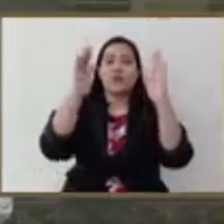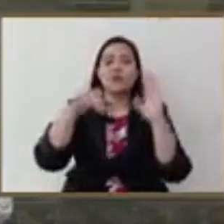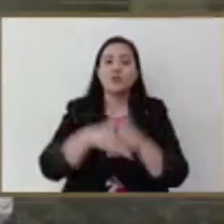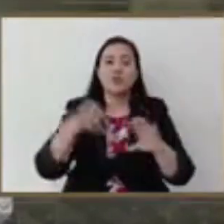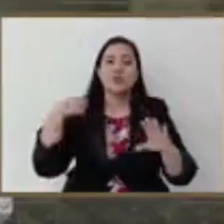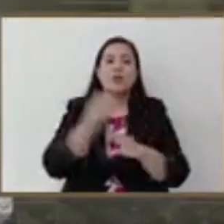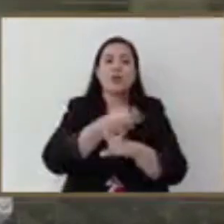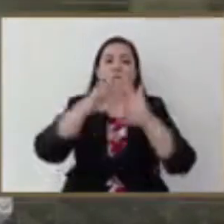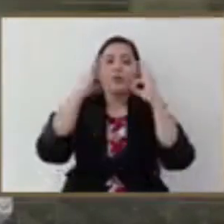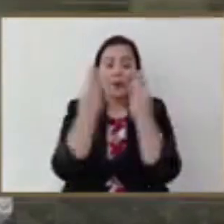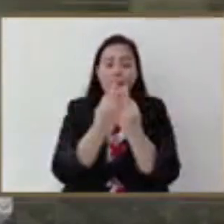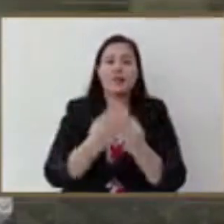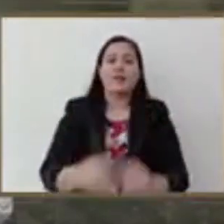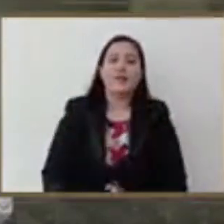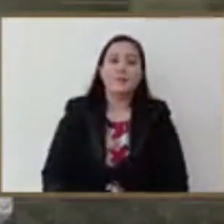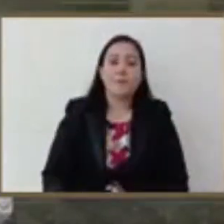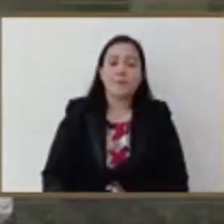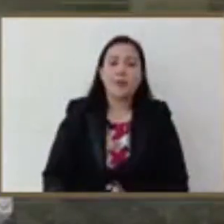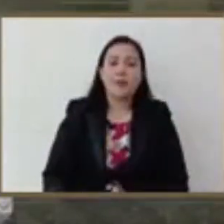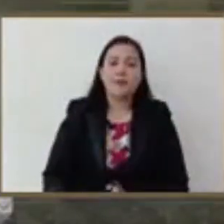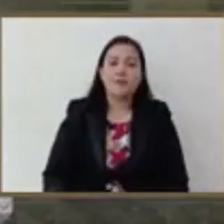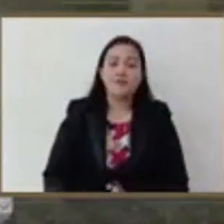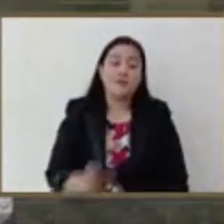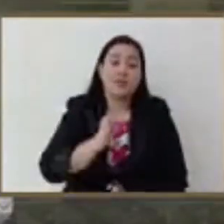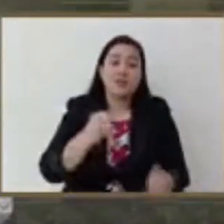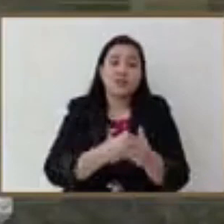God? Or is it the words of men?